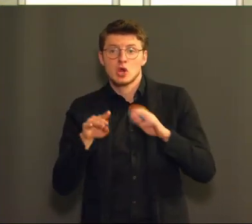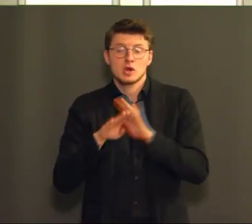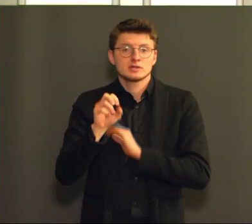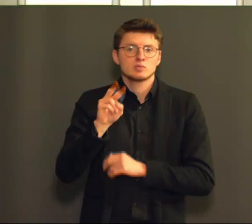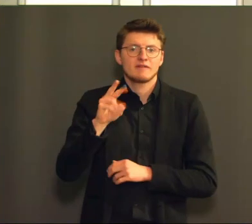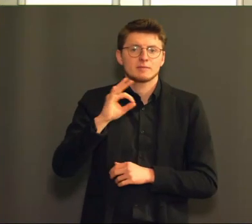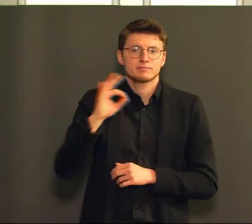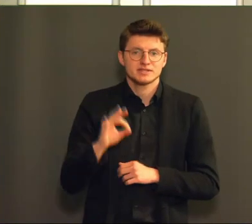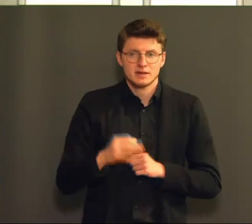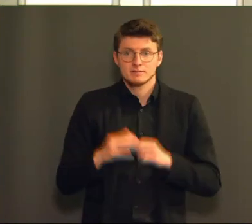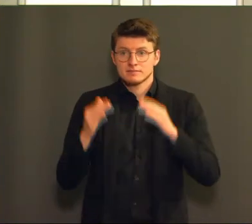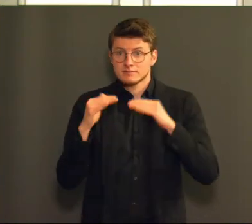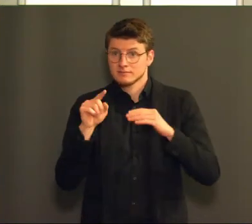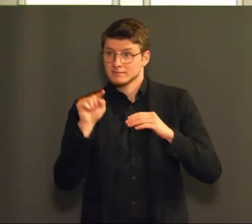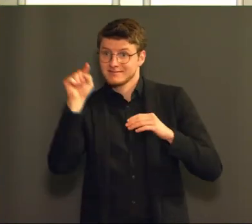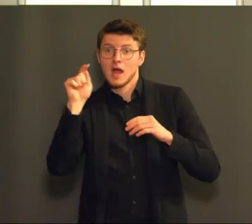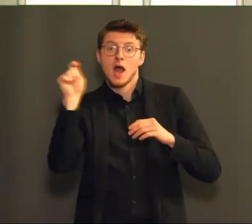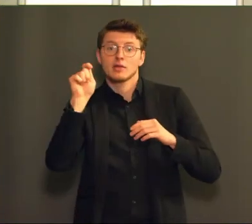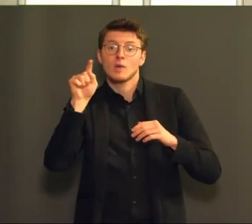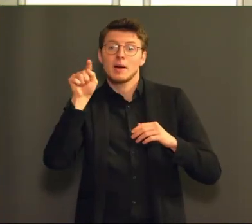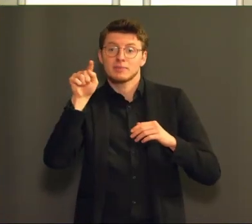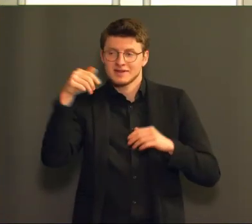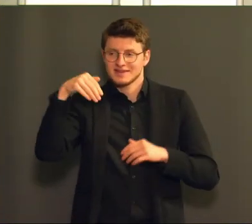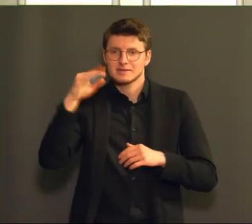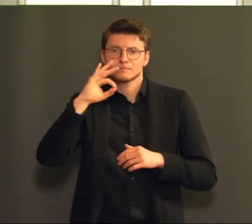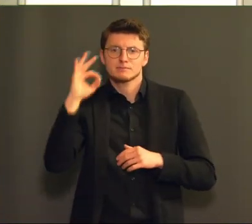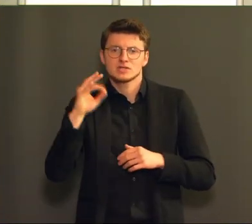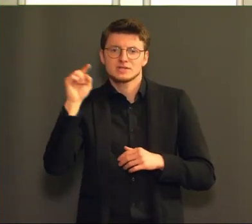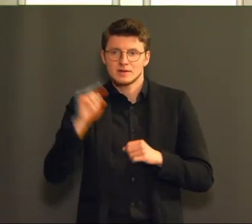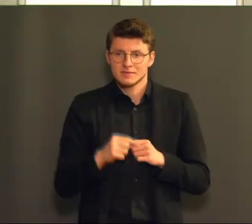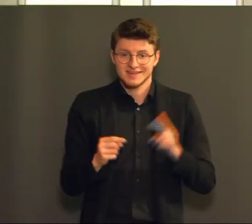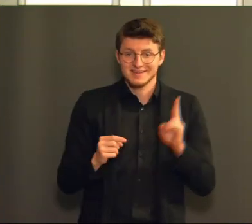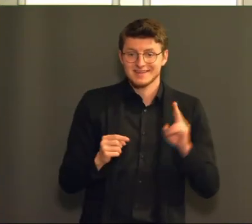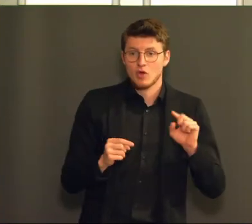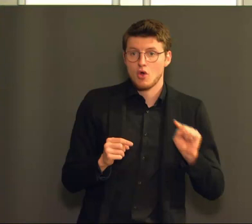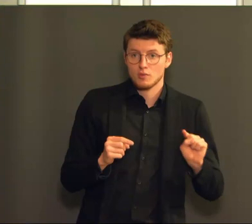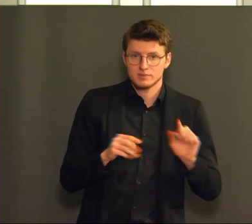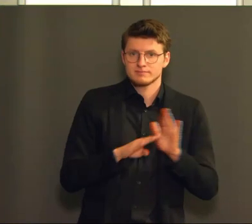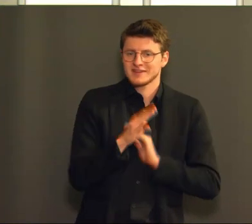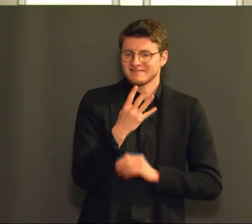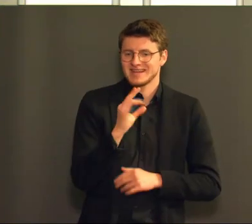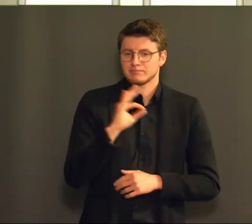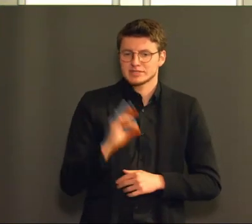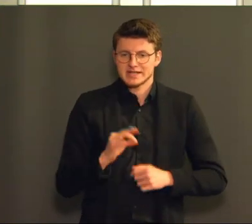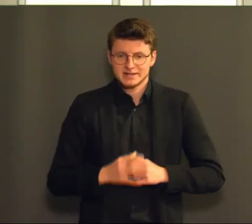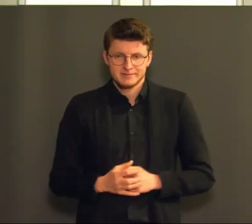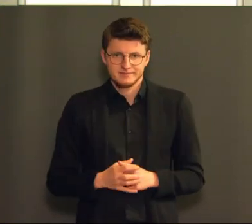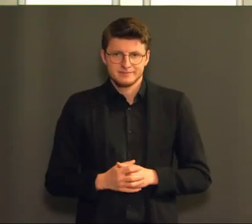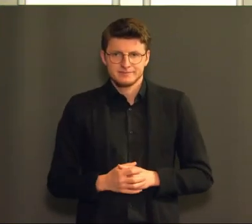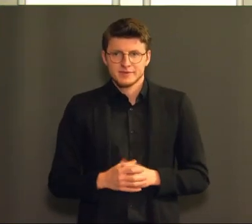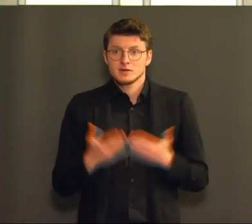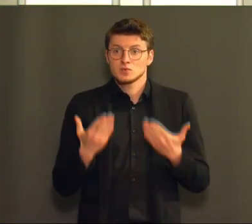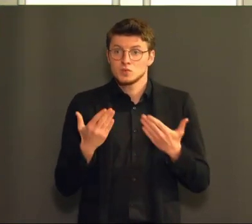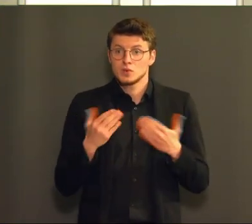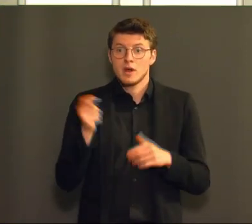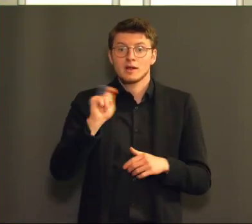ook Antwerpen, plus 9%, en Henegouwen, plus 4%. Antwerpen is op dit moment de